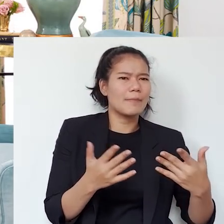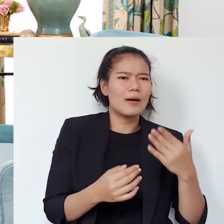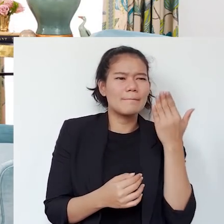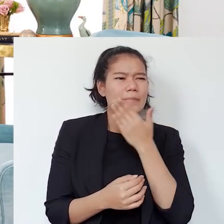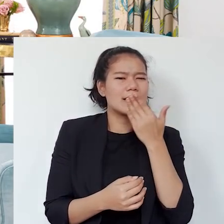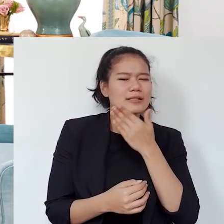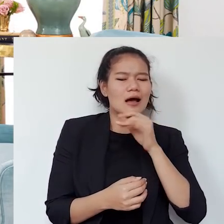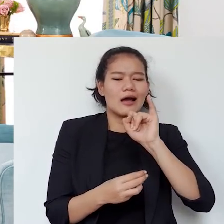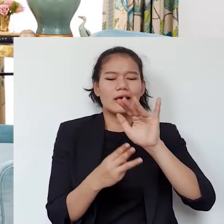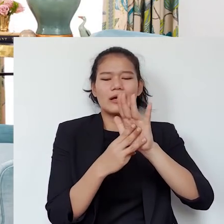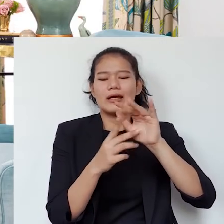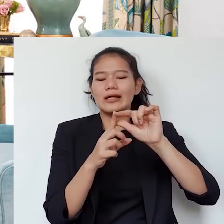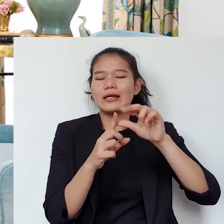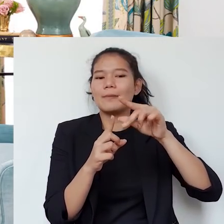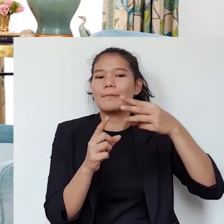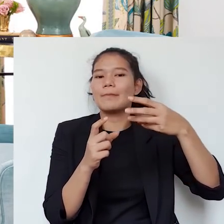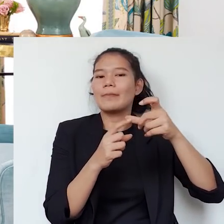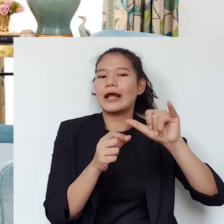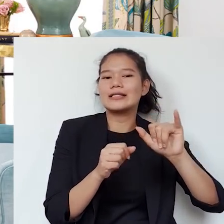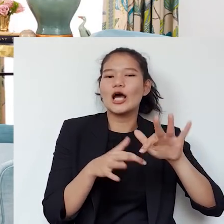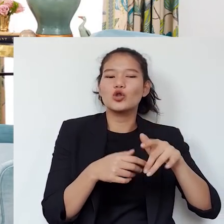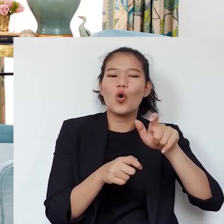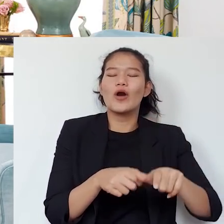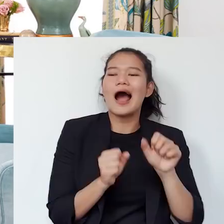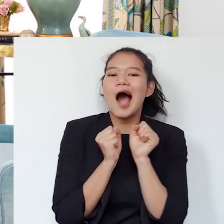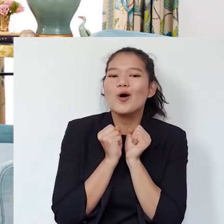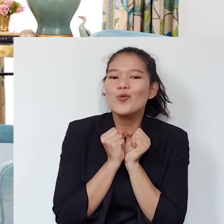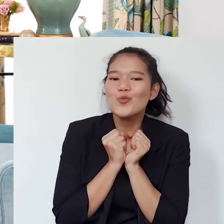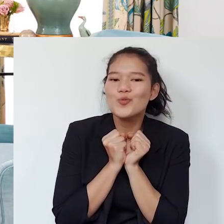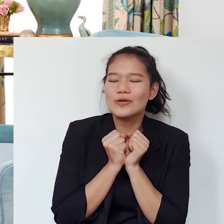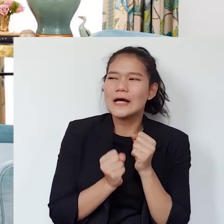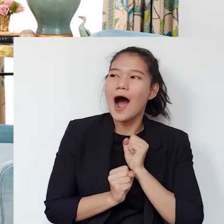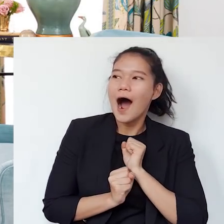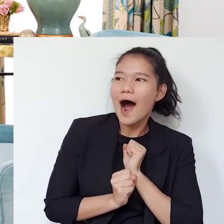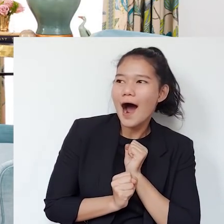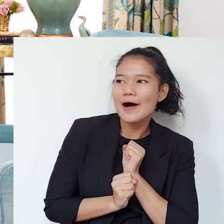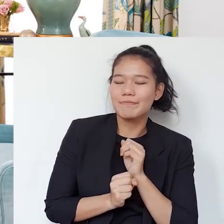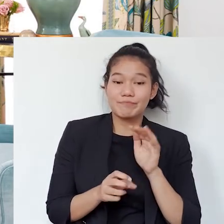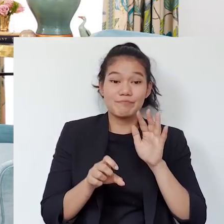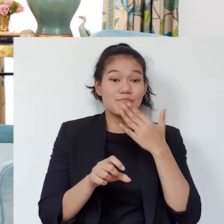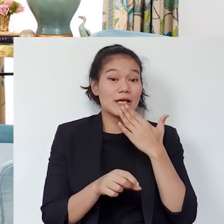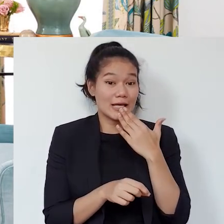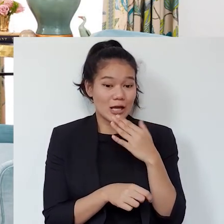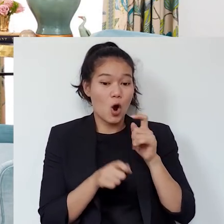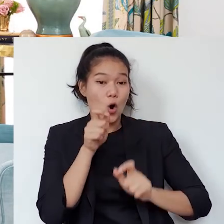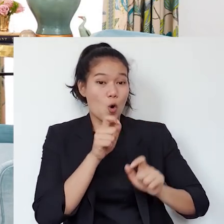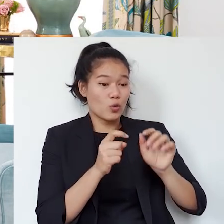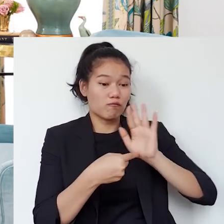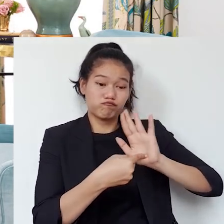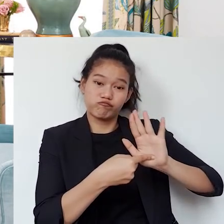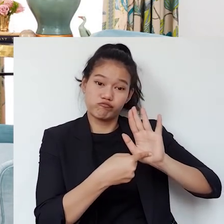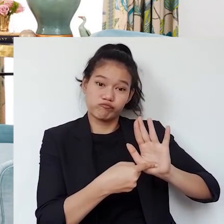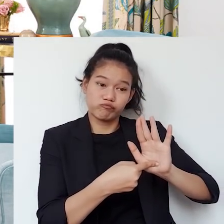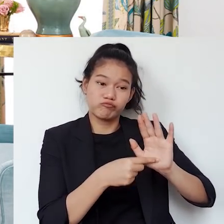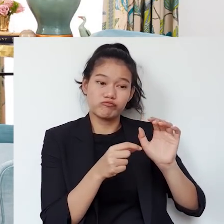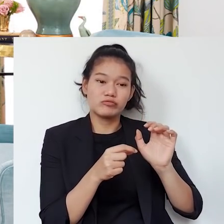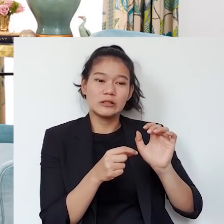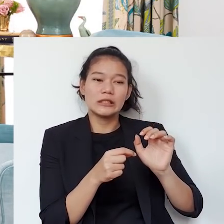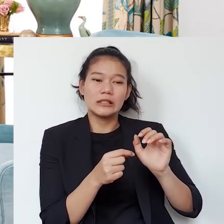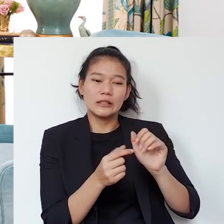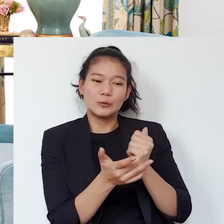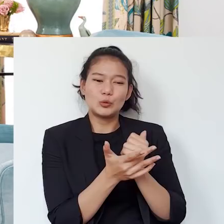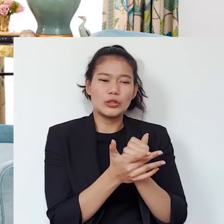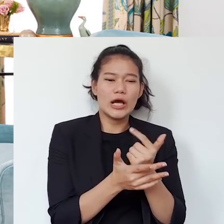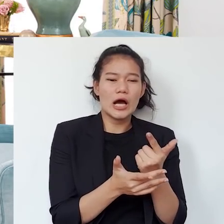impresi, kekaguman. Biasanya orang-orang yang publish sesuatu itu sebenarnya tidak